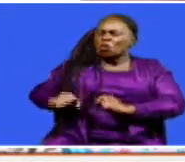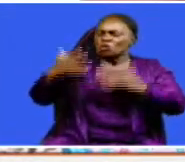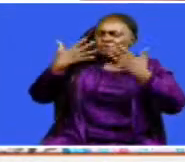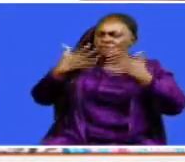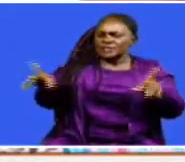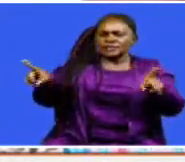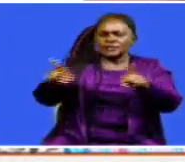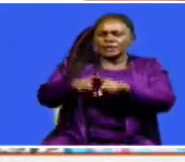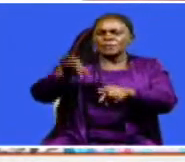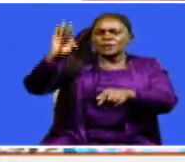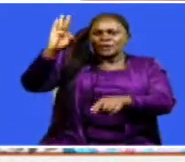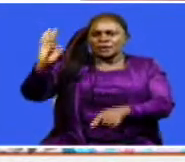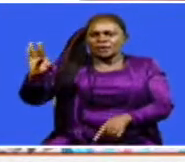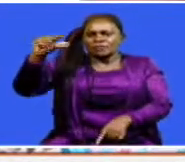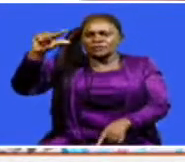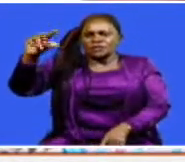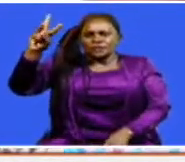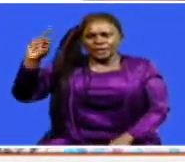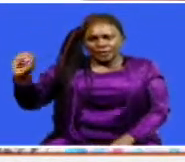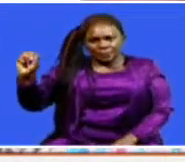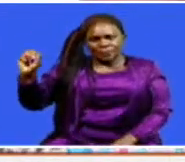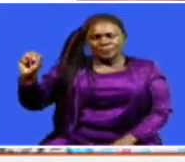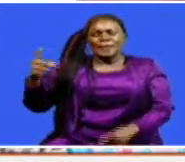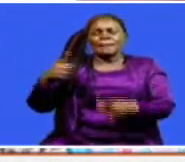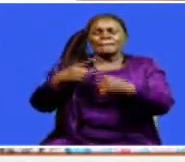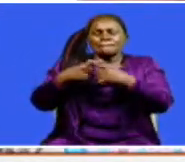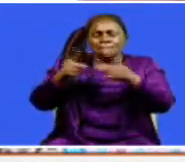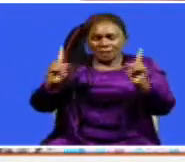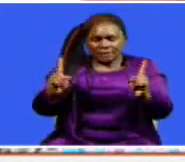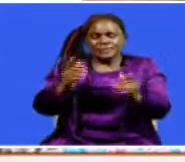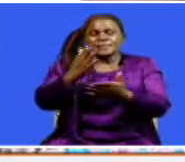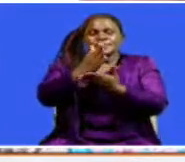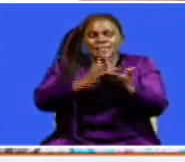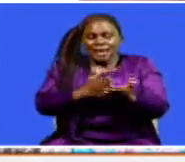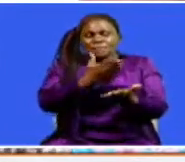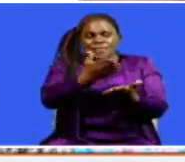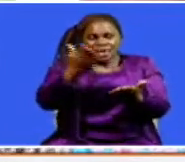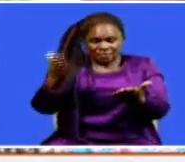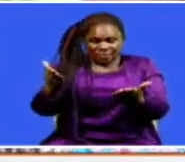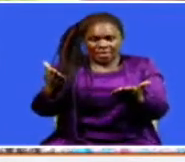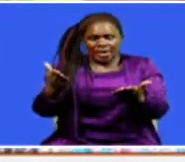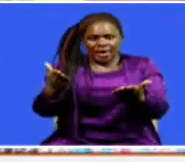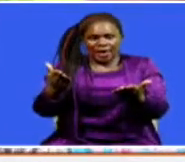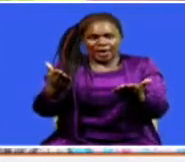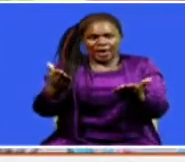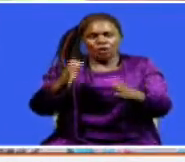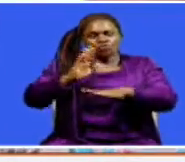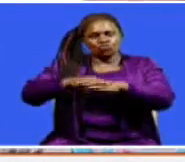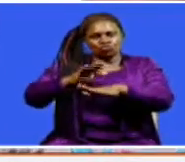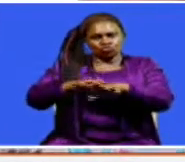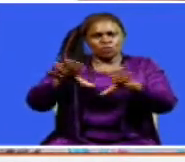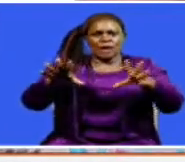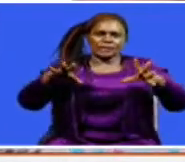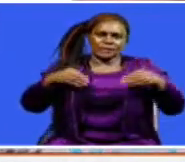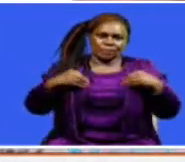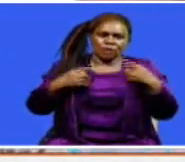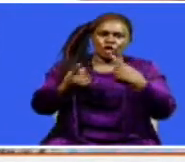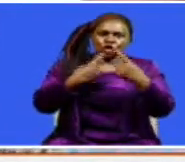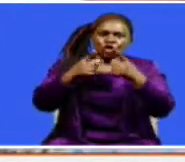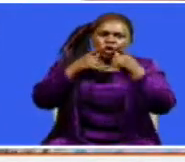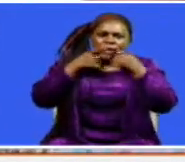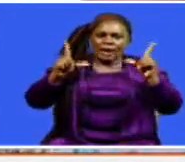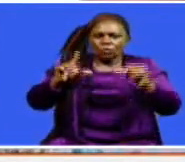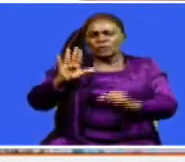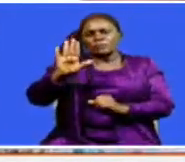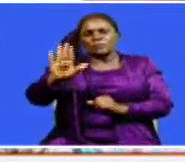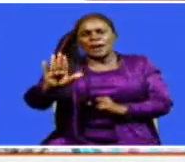kama vile tohara ya wasichana, lakini kuna zile ambazo zinatakiwa watu wakumbatie, wazungumze lugha